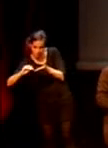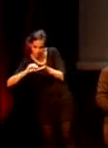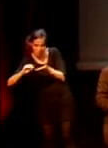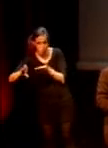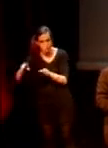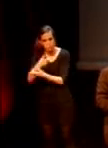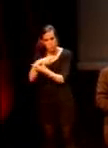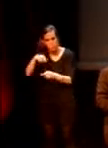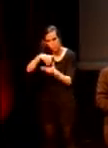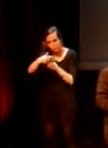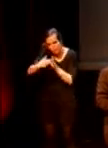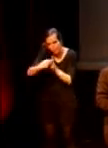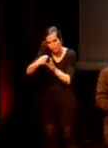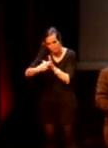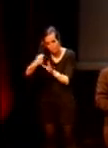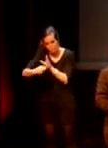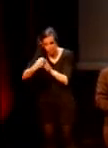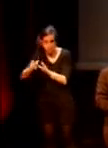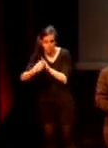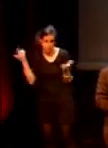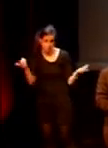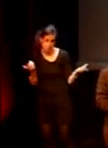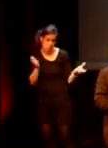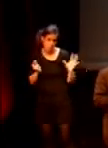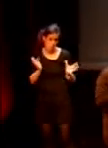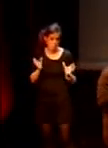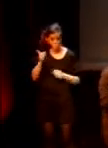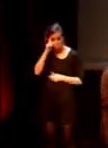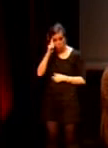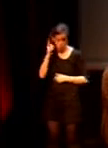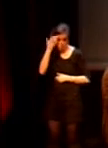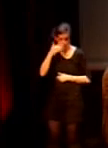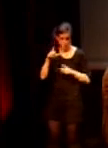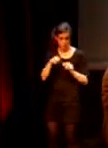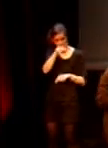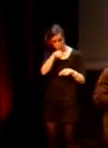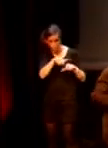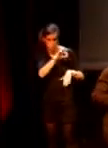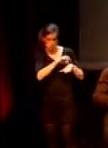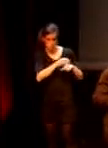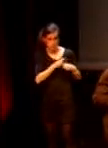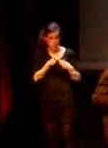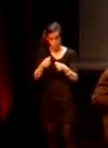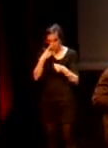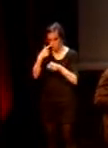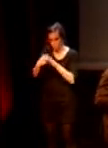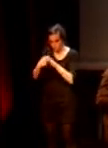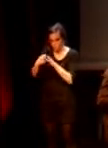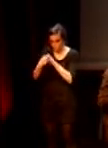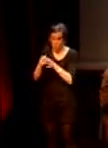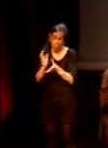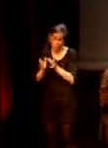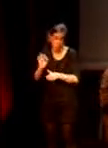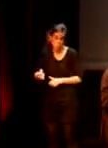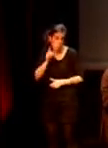déjà là. On sait qu'il y a des pathologies qui font que les gens vont avoir des persévérations. Alors certains disent que ça pourrait être lié à ça, j'en suis pas certain, mais c'est une